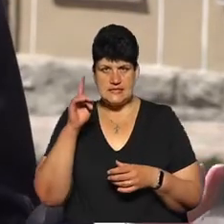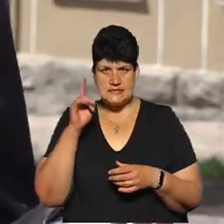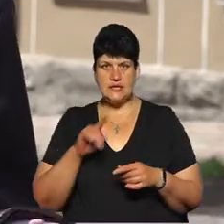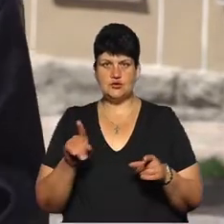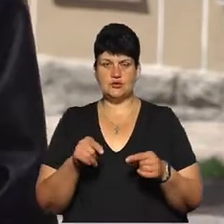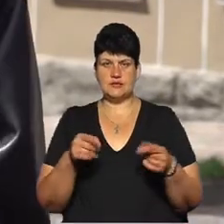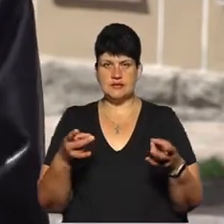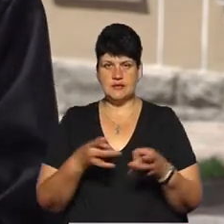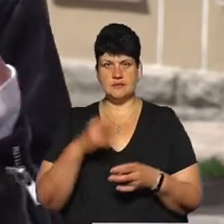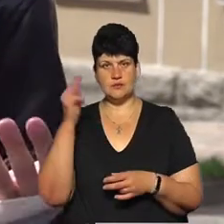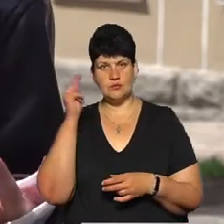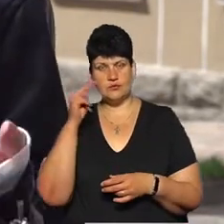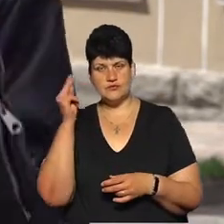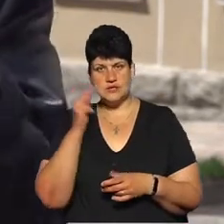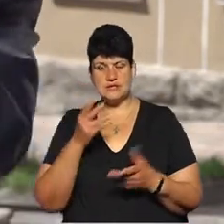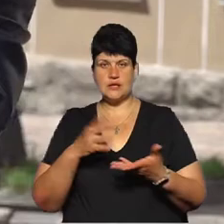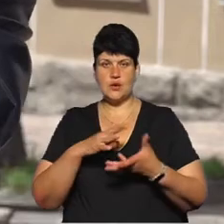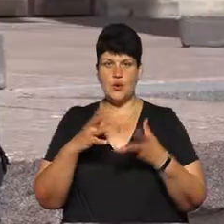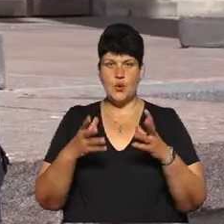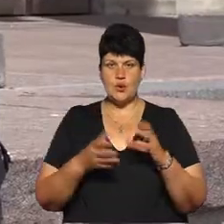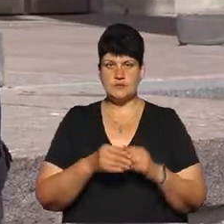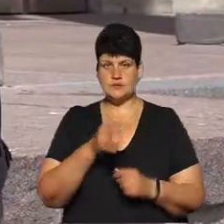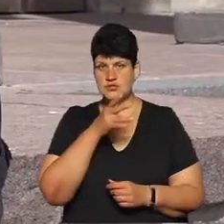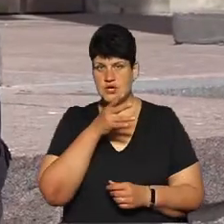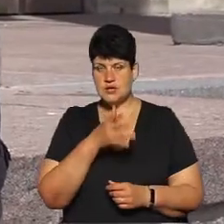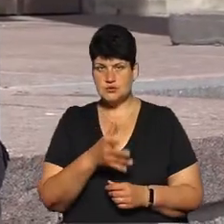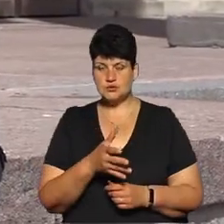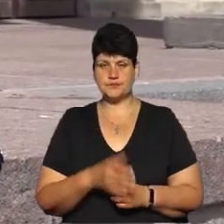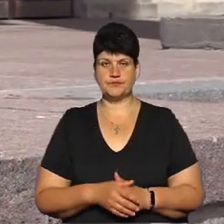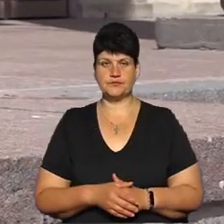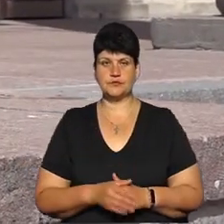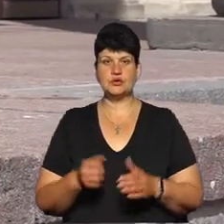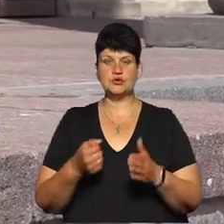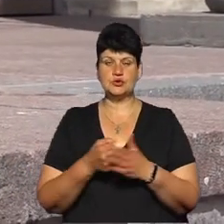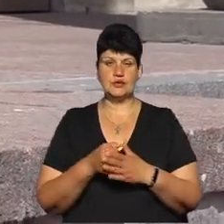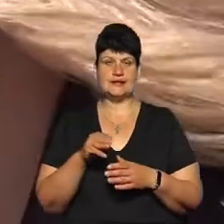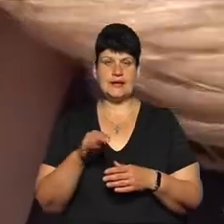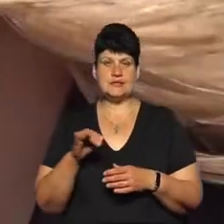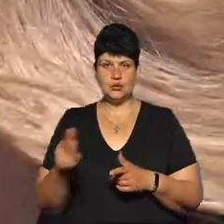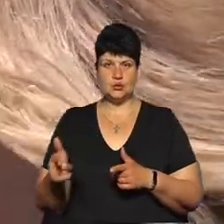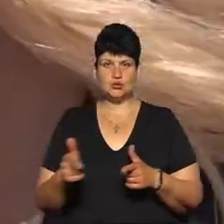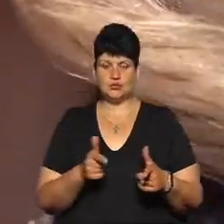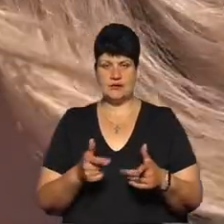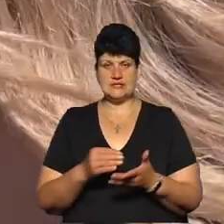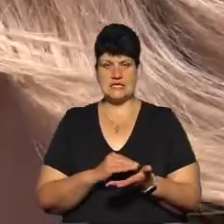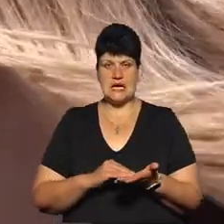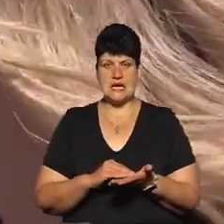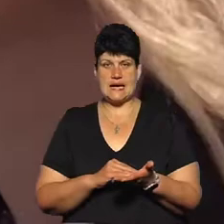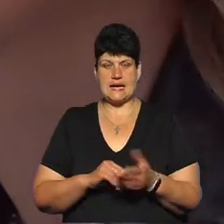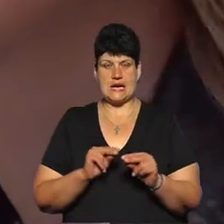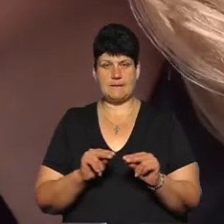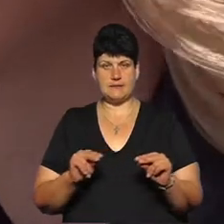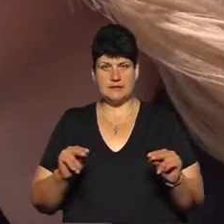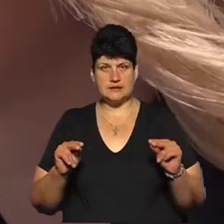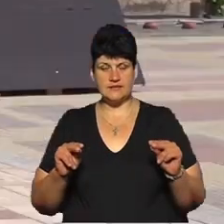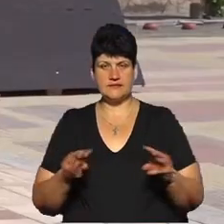треба підівчити, з яким обсягом часу. До мультипредметного тесту Софія готувалася з репетиторами та за вебінарами